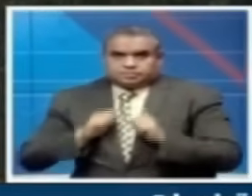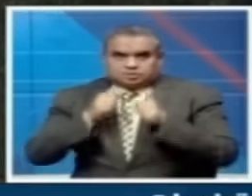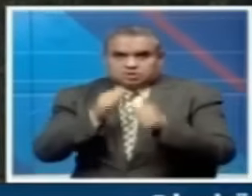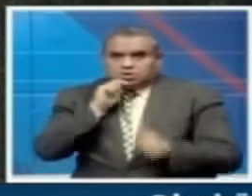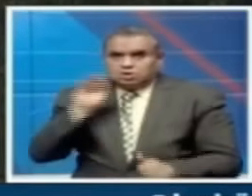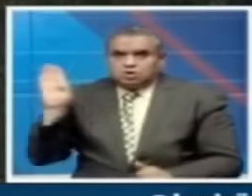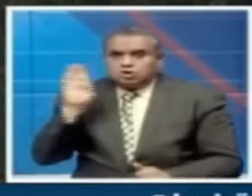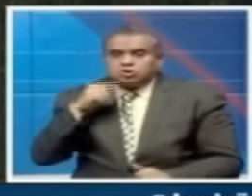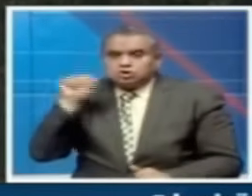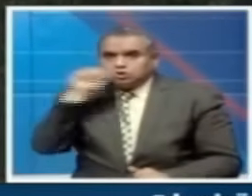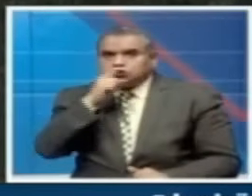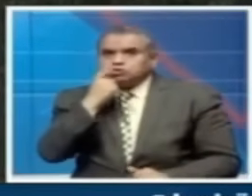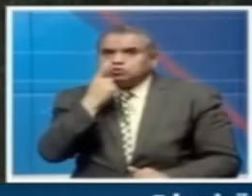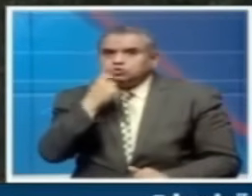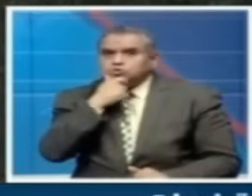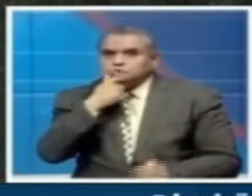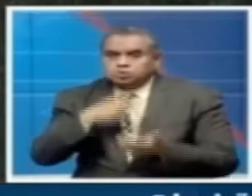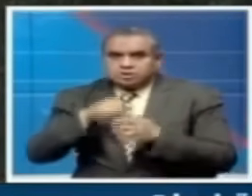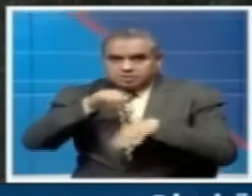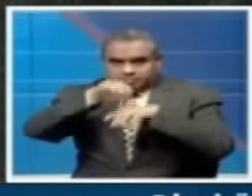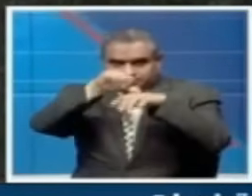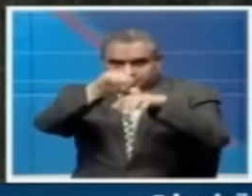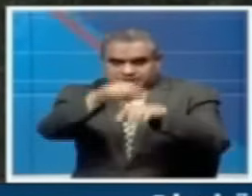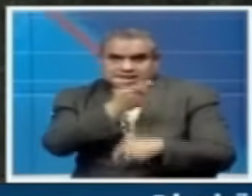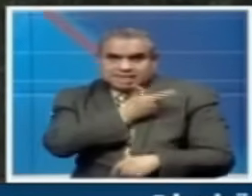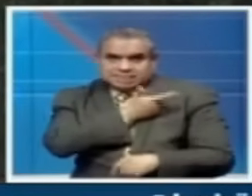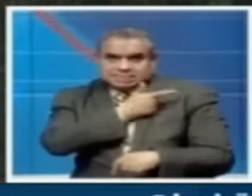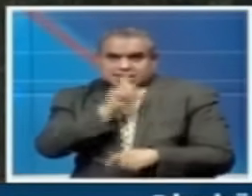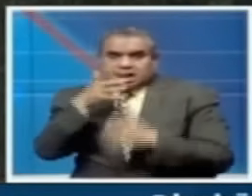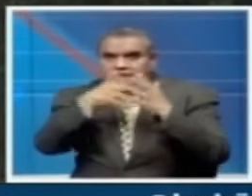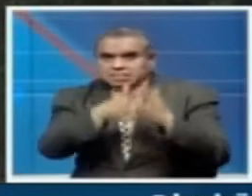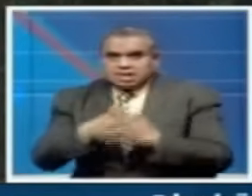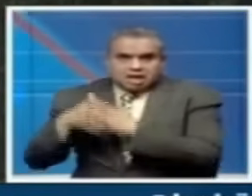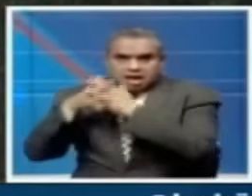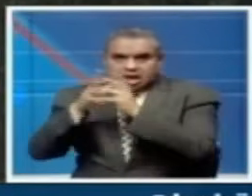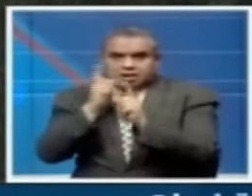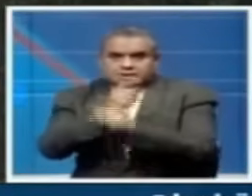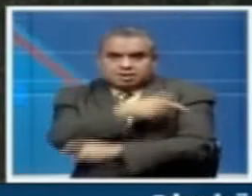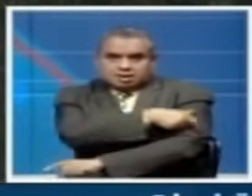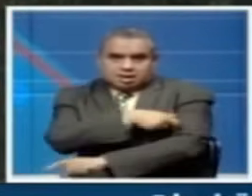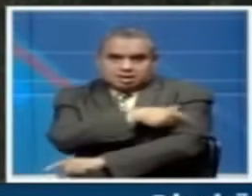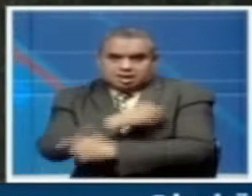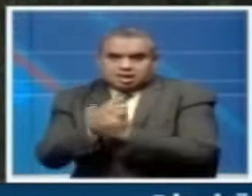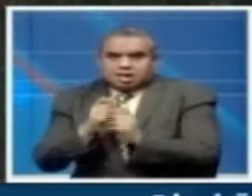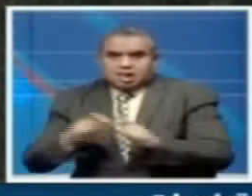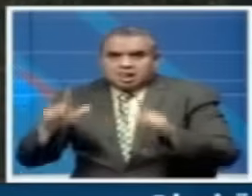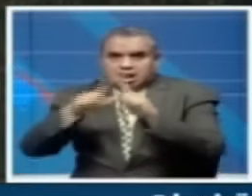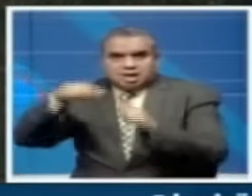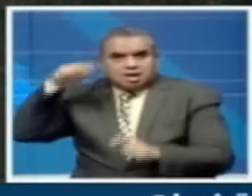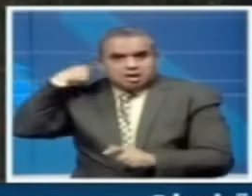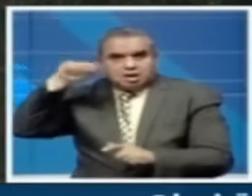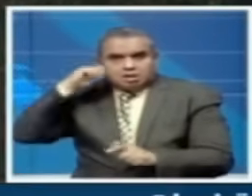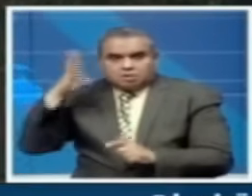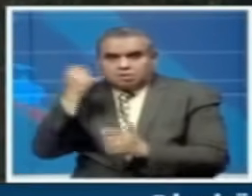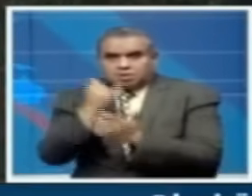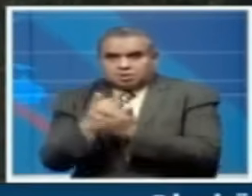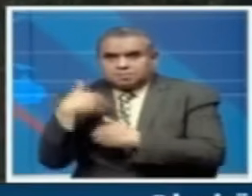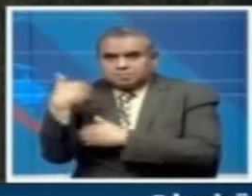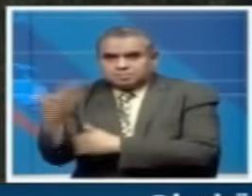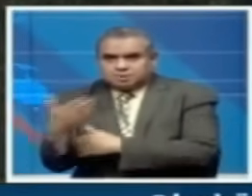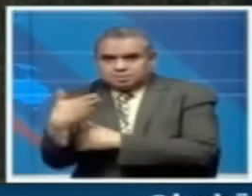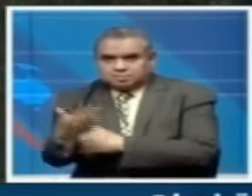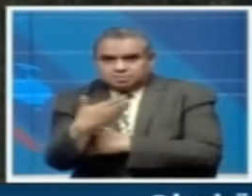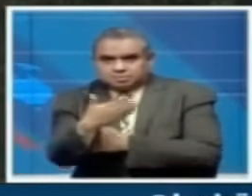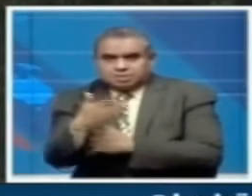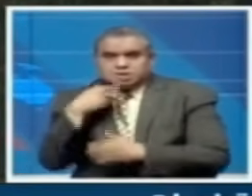شكري بعد غد الثلاثاء إلى نيويورك، حيث سيشارك مع أعضاء اللجنة الوزارية في جلسة الإحاطة الدورية التي